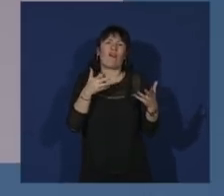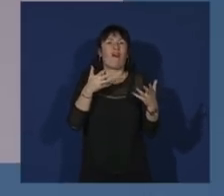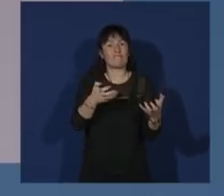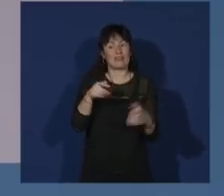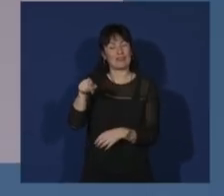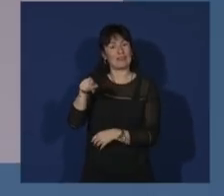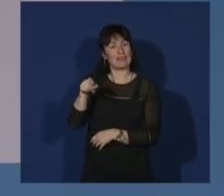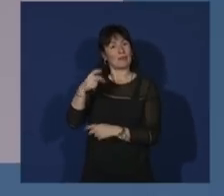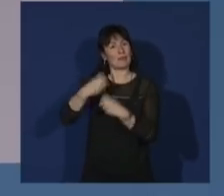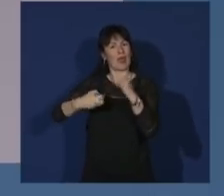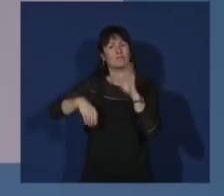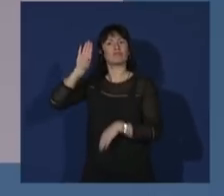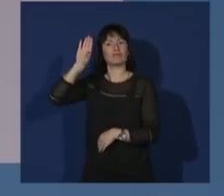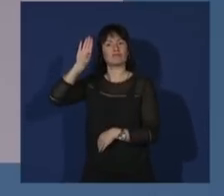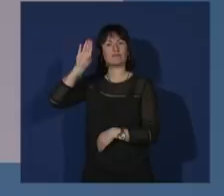Pierre fût candidat.